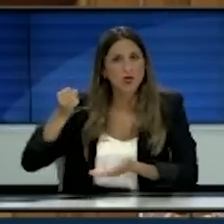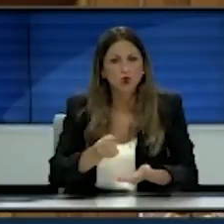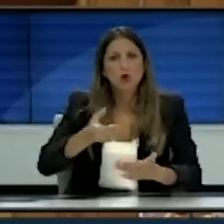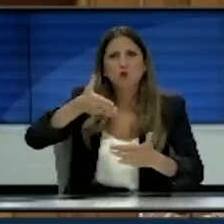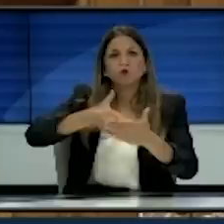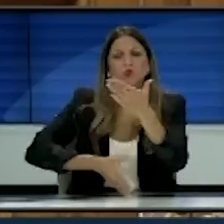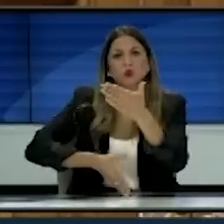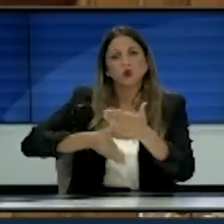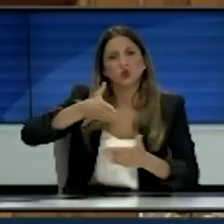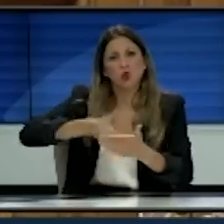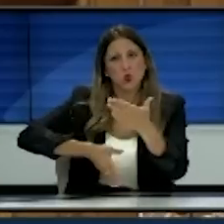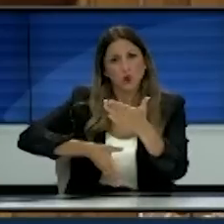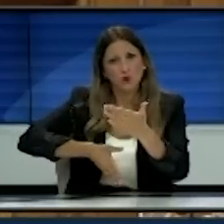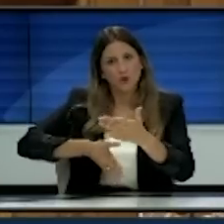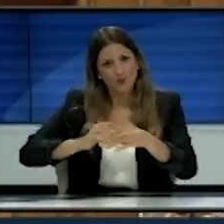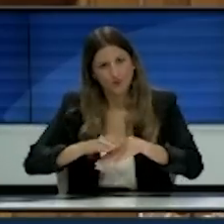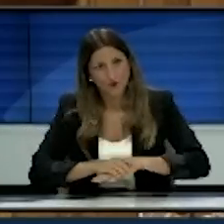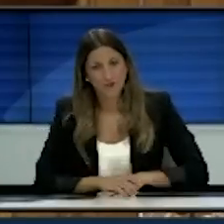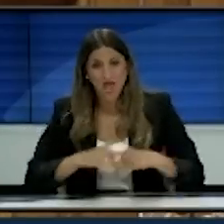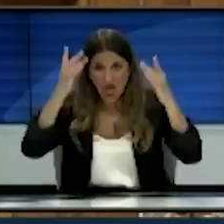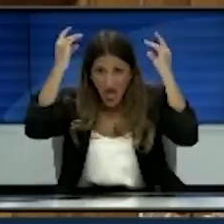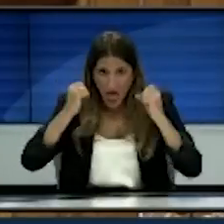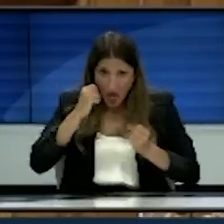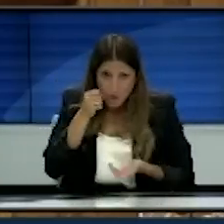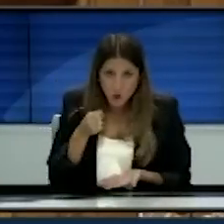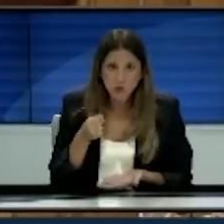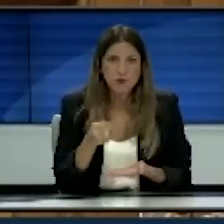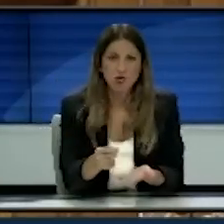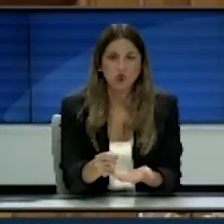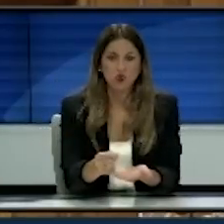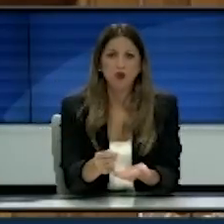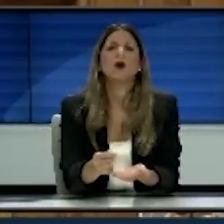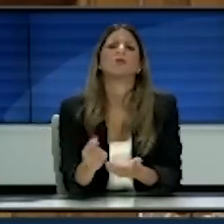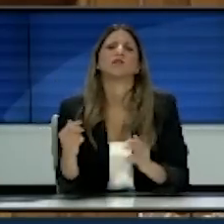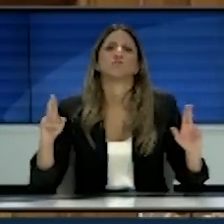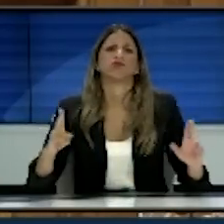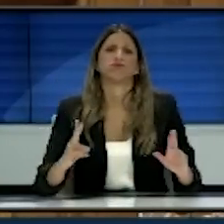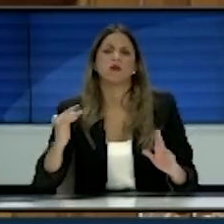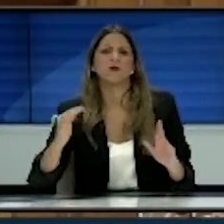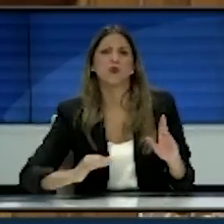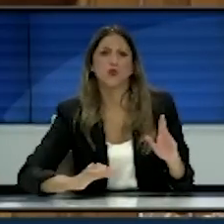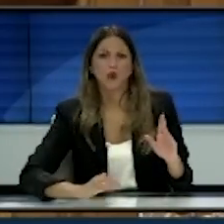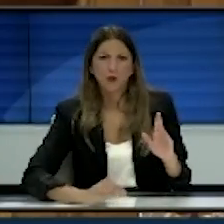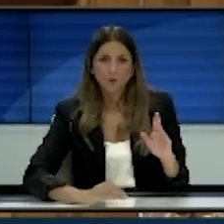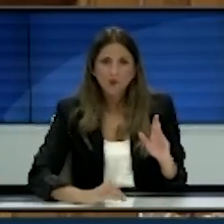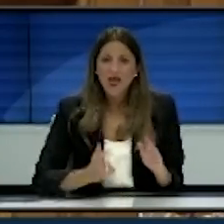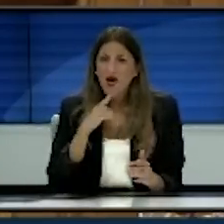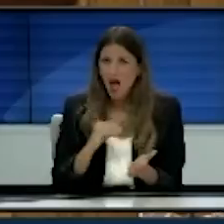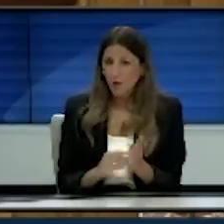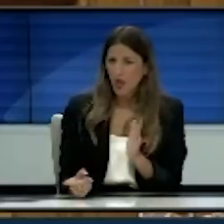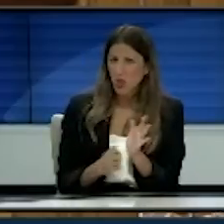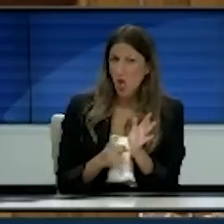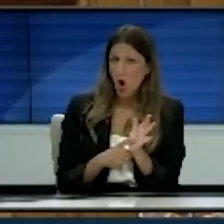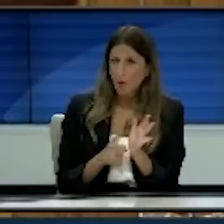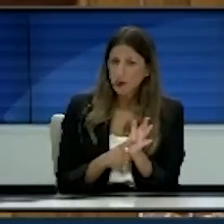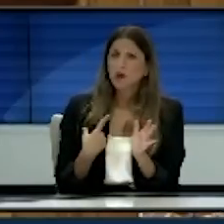και βάλε. Οι αποζημιώσεις έχουν ήδη εξισωθεί προς τα κάτω, ενώ με τους νόμους για την